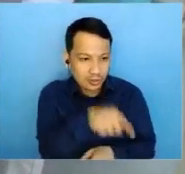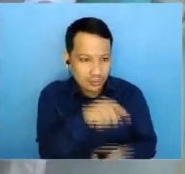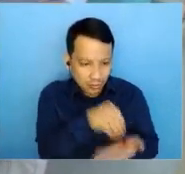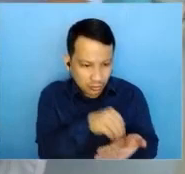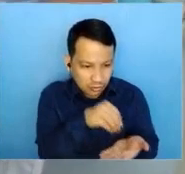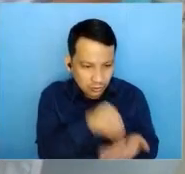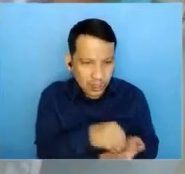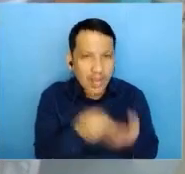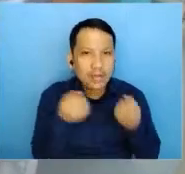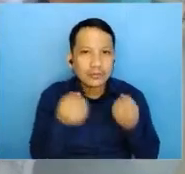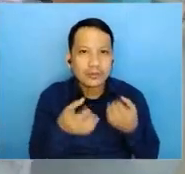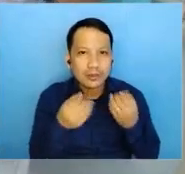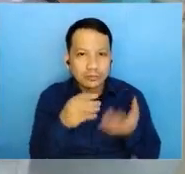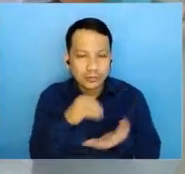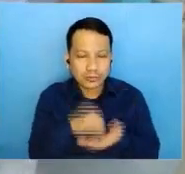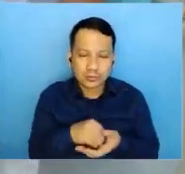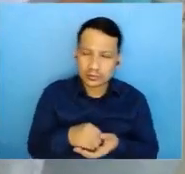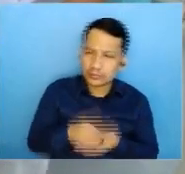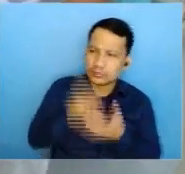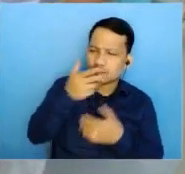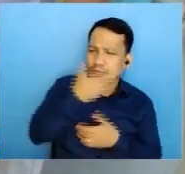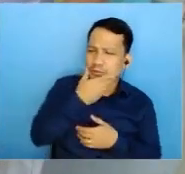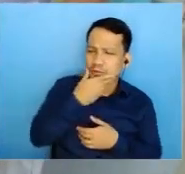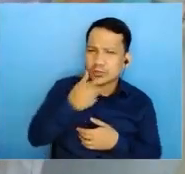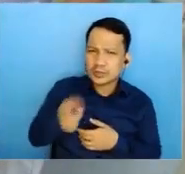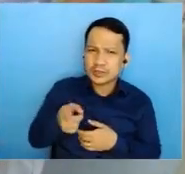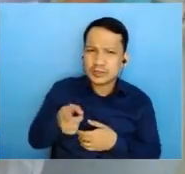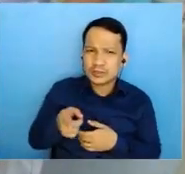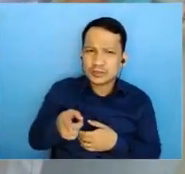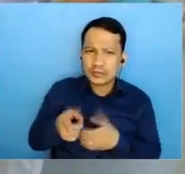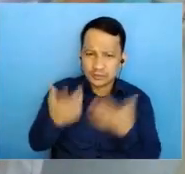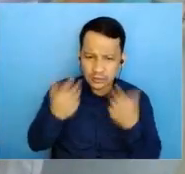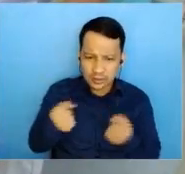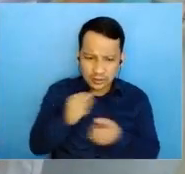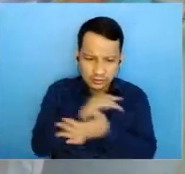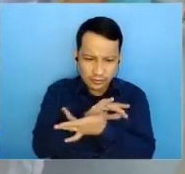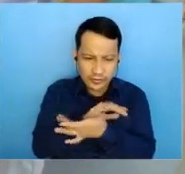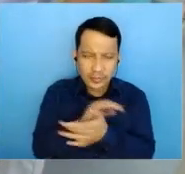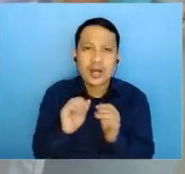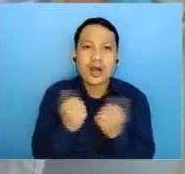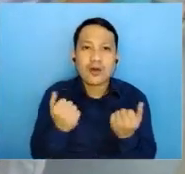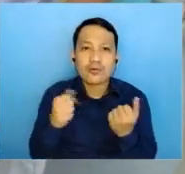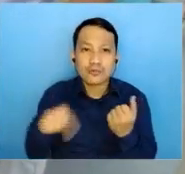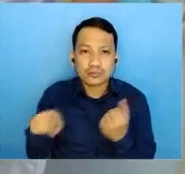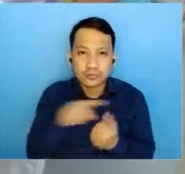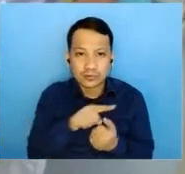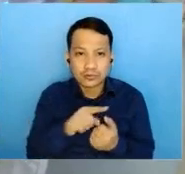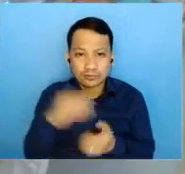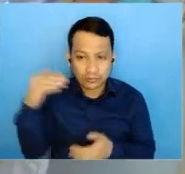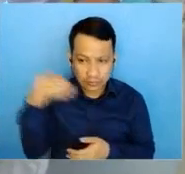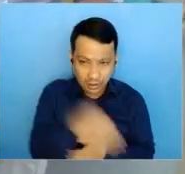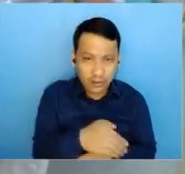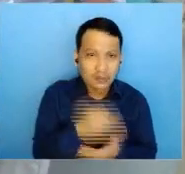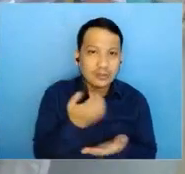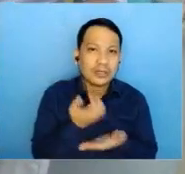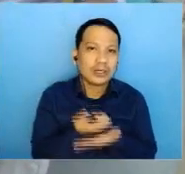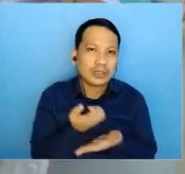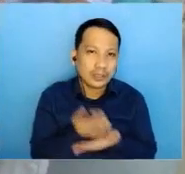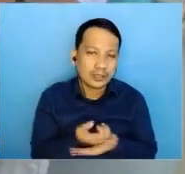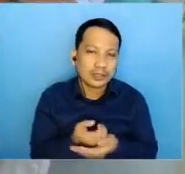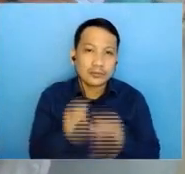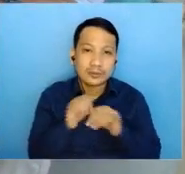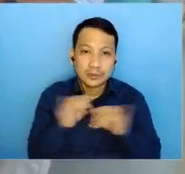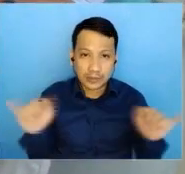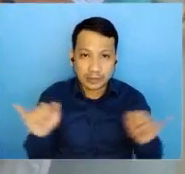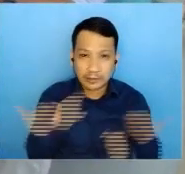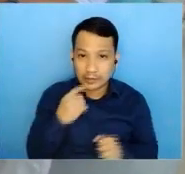Parang ngayon, kung hindi gagaling yung mga pasyente sa COVID, abay nako, paano na magsasuffer ang ating ekonomiya? Yes, at gaya ng story natin kanina, di ba? Ang